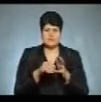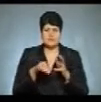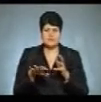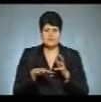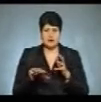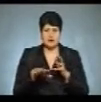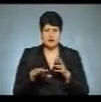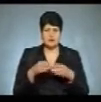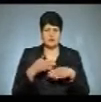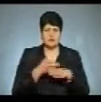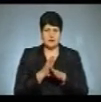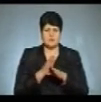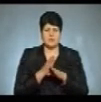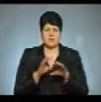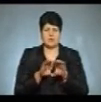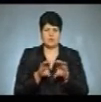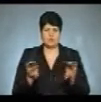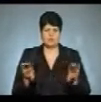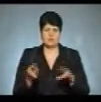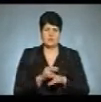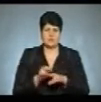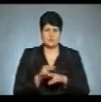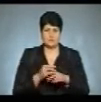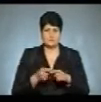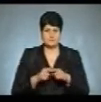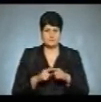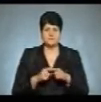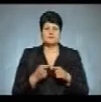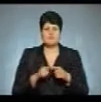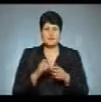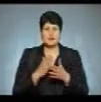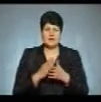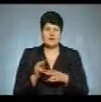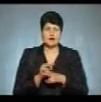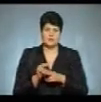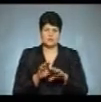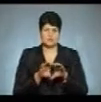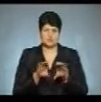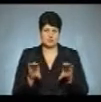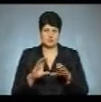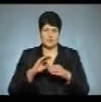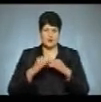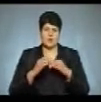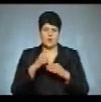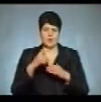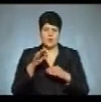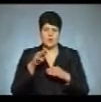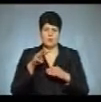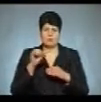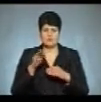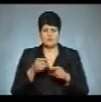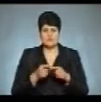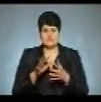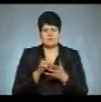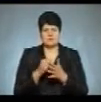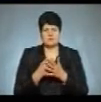переламав нам чугунну трубу. Будемо ліквідувати пошкодження. Для цього у нас є ремонтні хомути, будемо ставити ремонтні хомути. Це займе десь